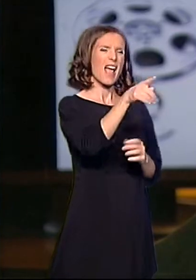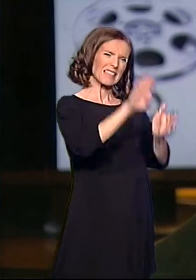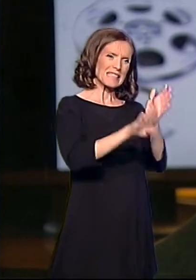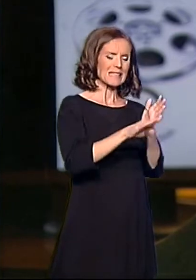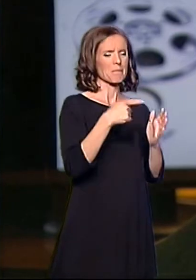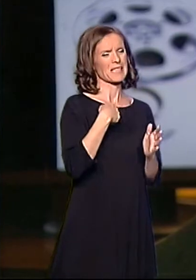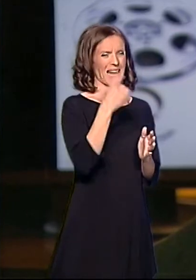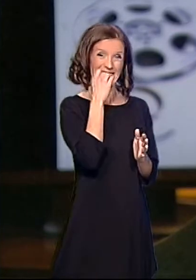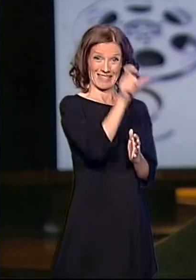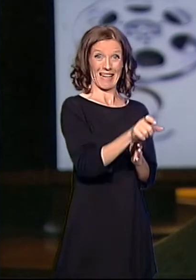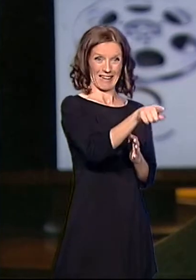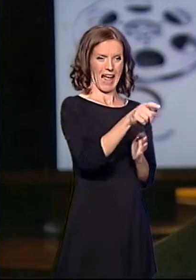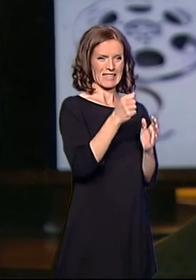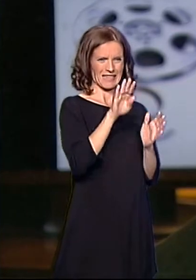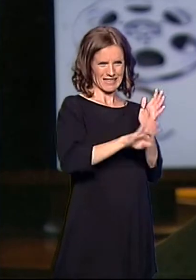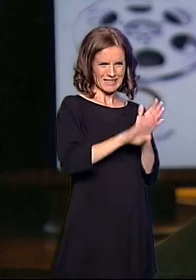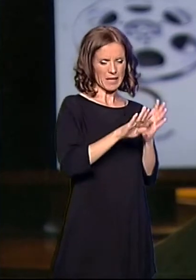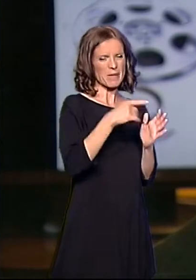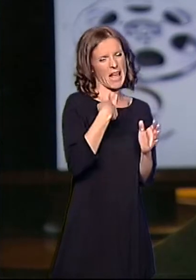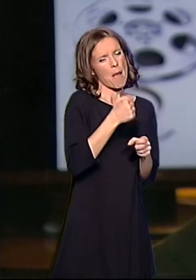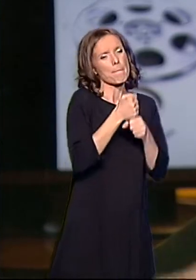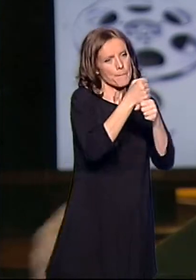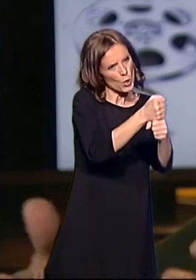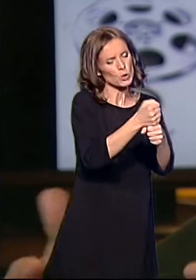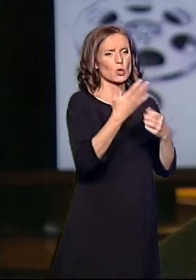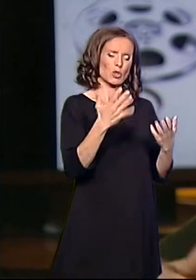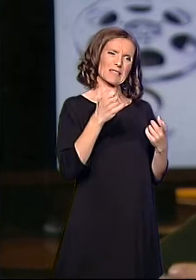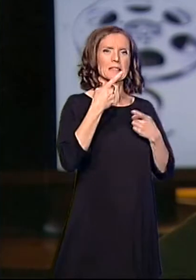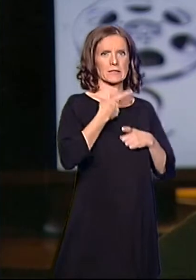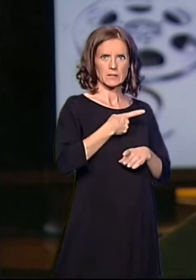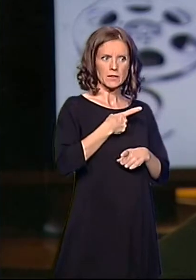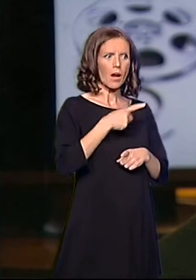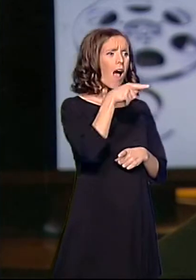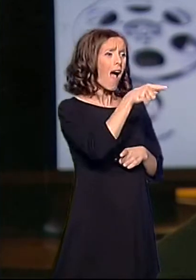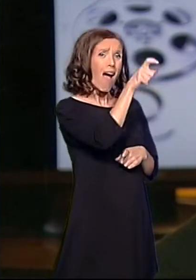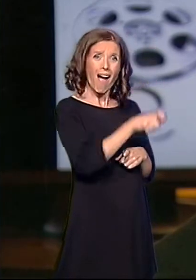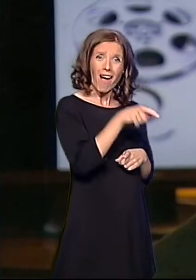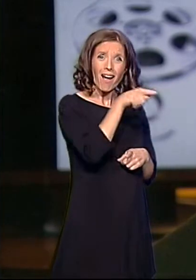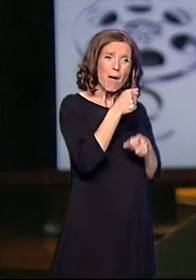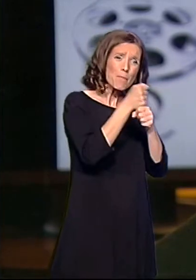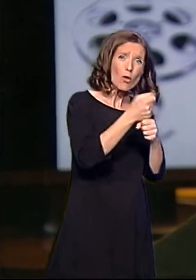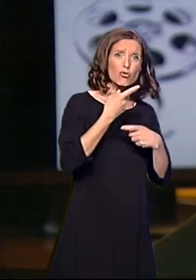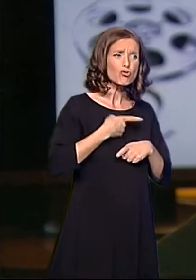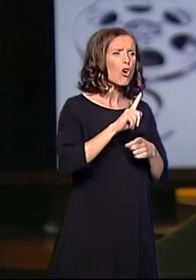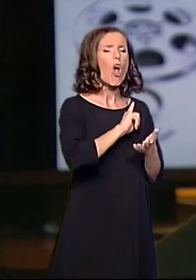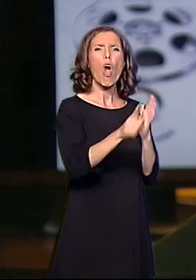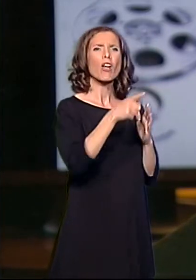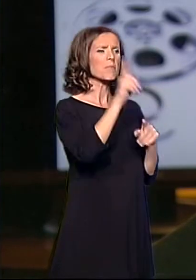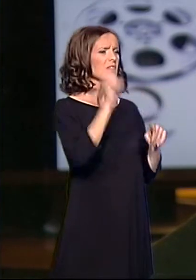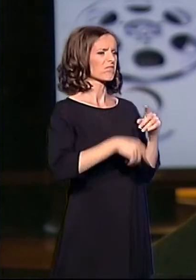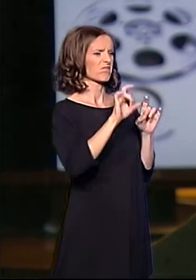diskriminisanih crnaca u ovom slučaju, automatski bili svrstani u tu grupu koja je prokažena